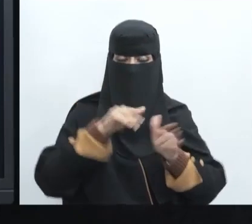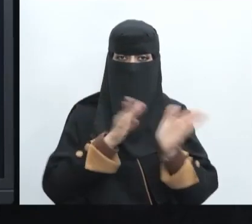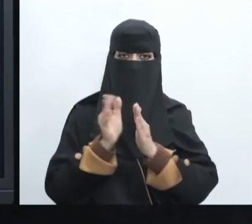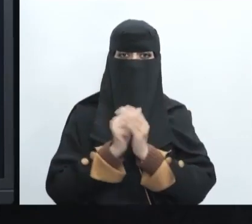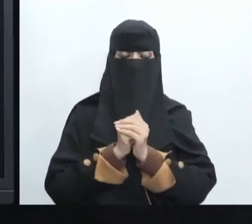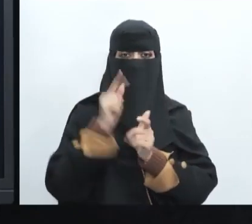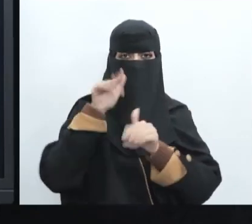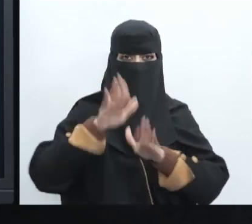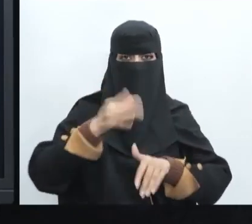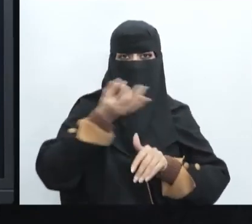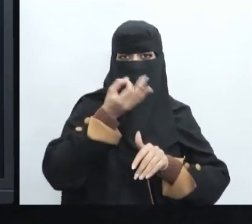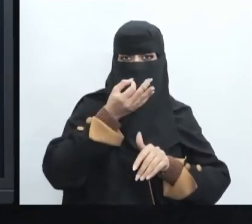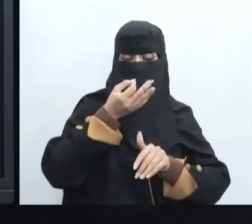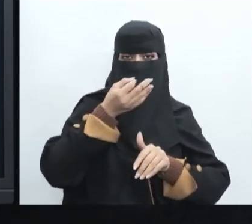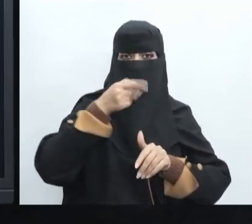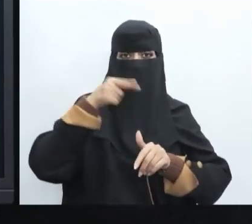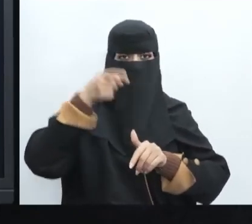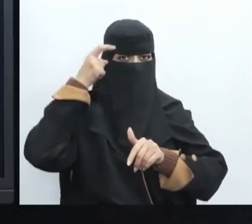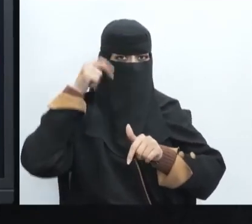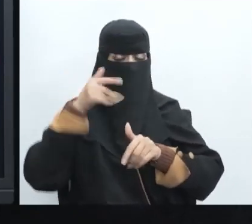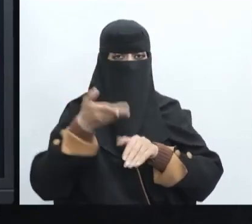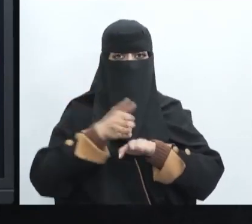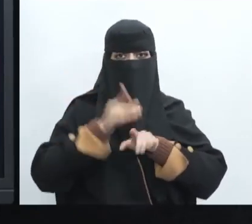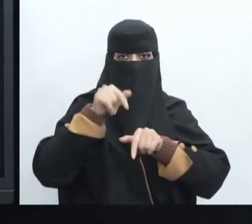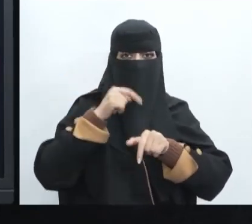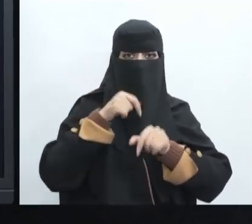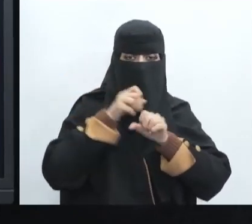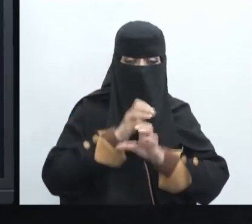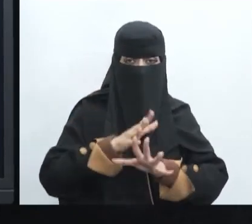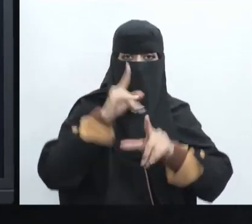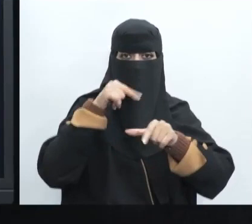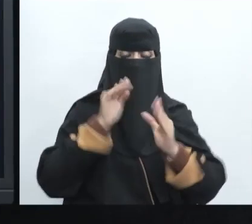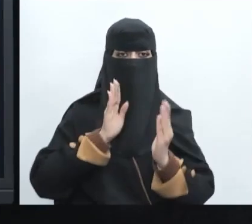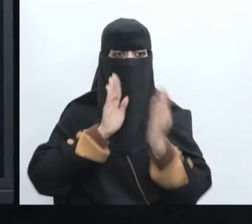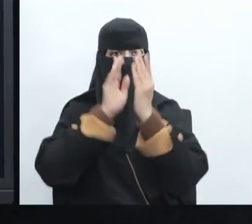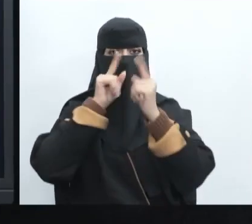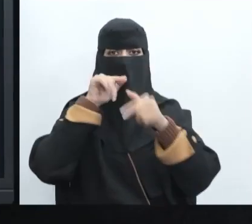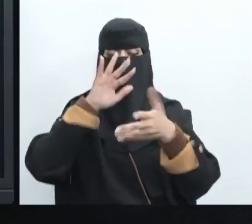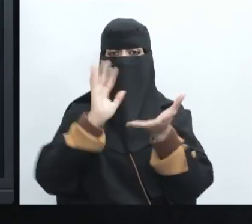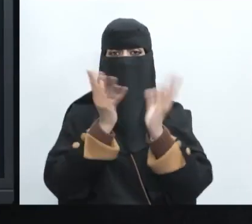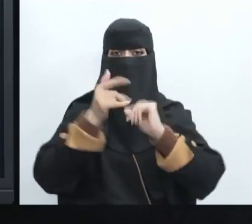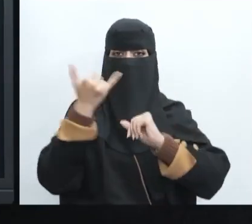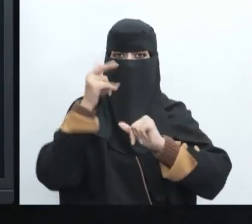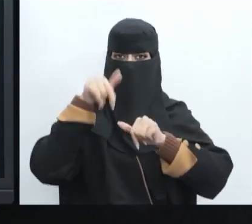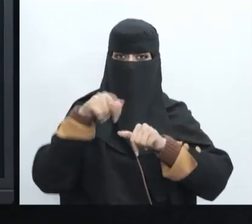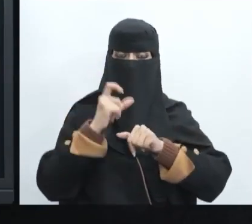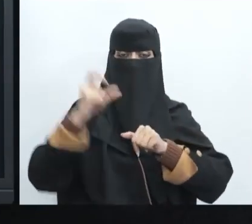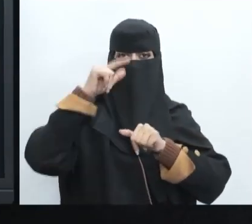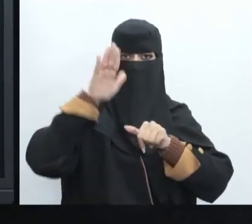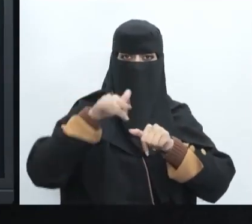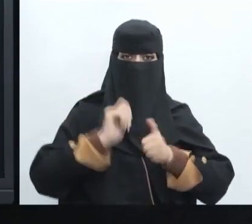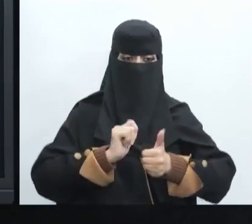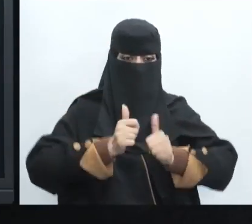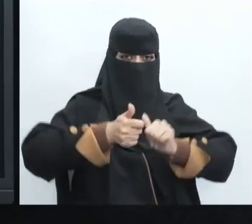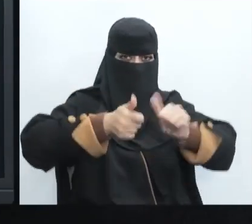اليوم سوف نتحدث ونتعرف ونصبر ما يواجهه العالم العربي والاسلامي من